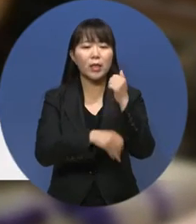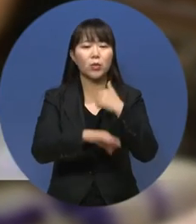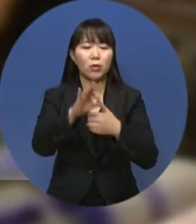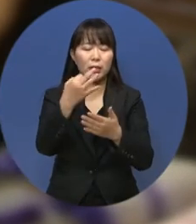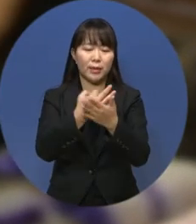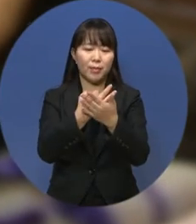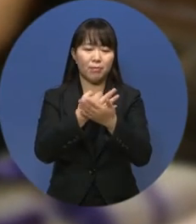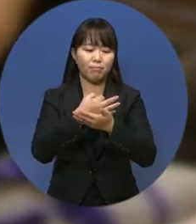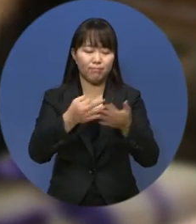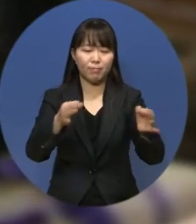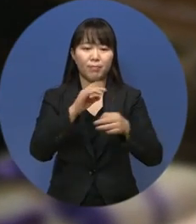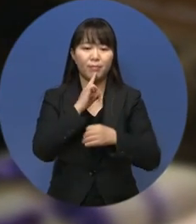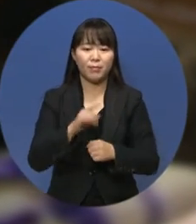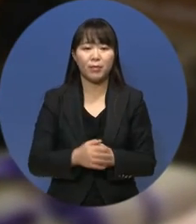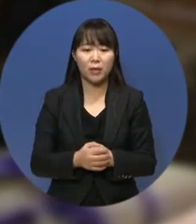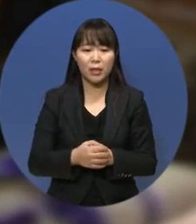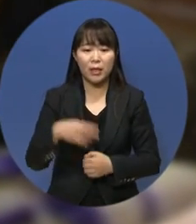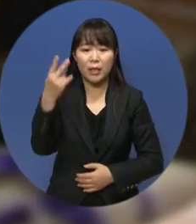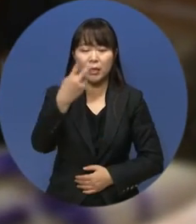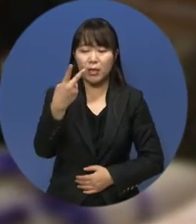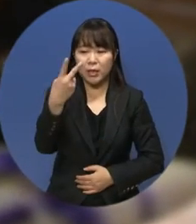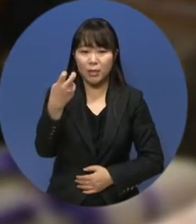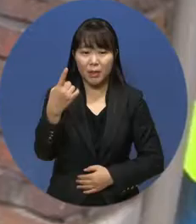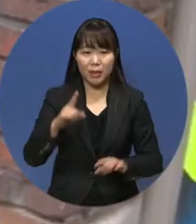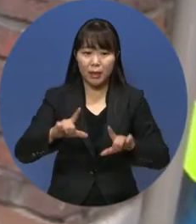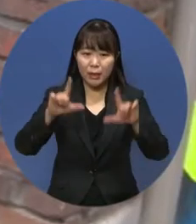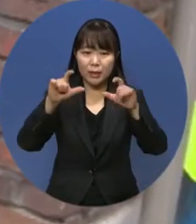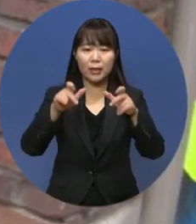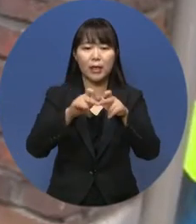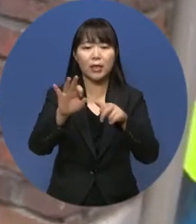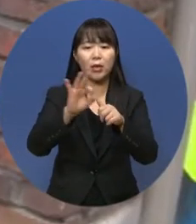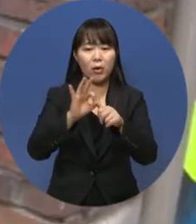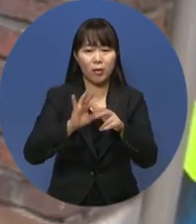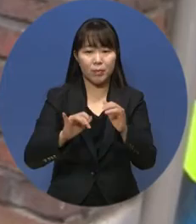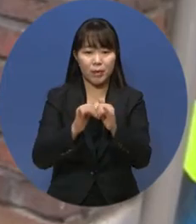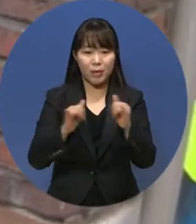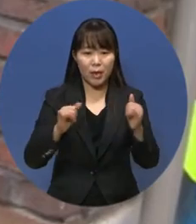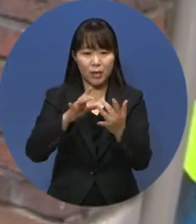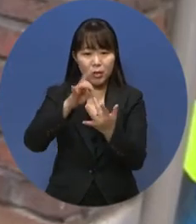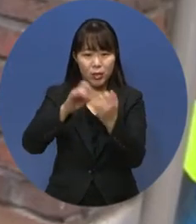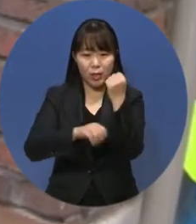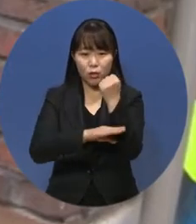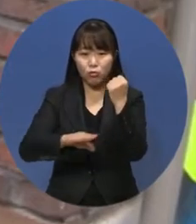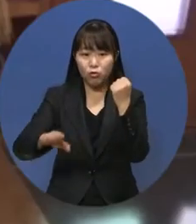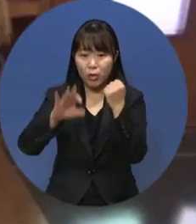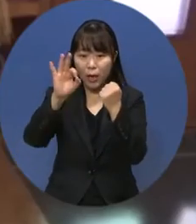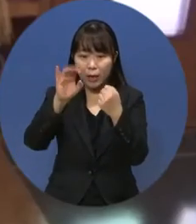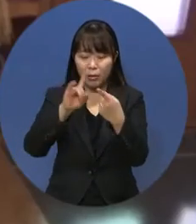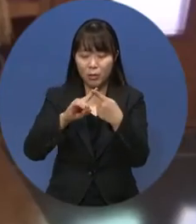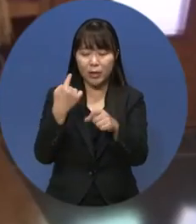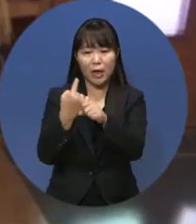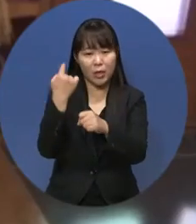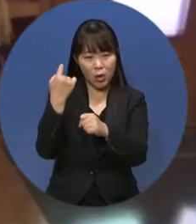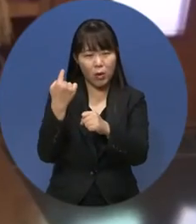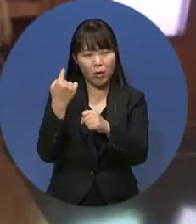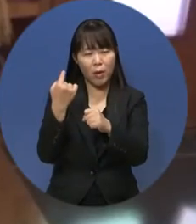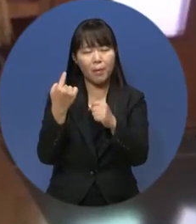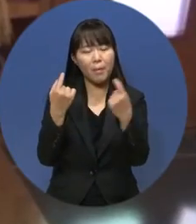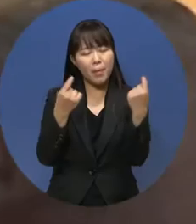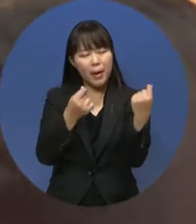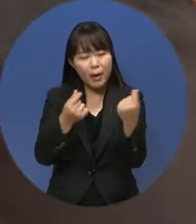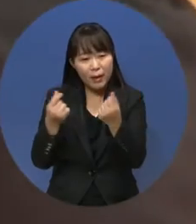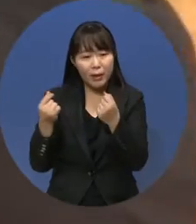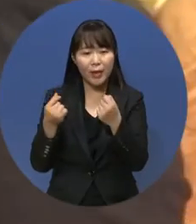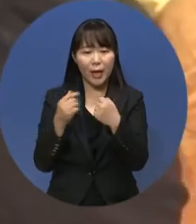됩니다 아울러 2021년 장애인 연금 지급 대상자 선정 기준액 은 지난해와 동일한 수준으로